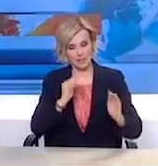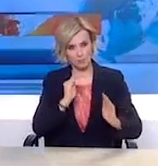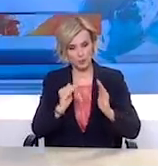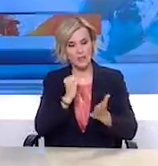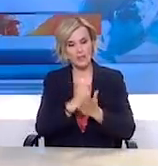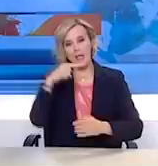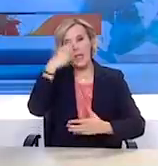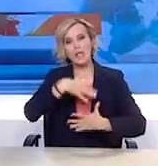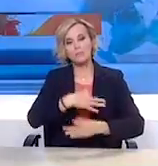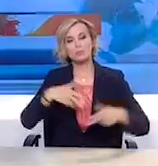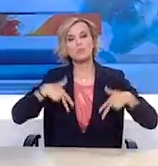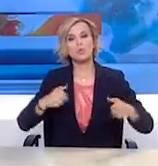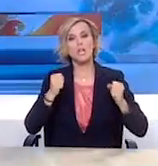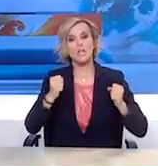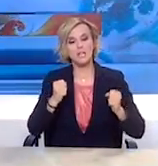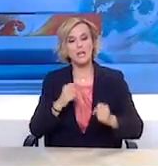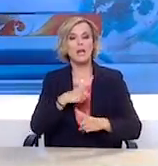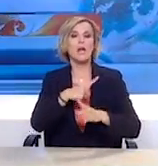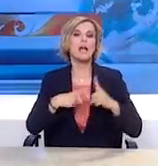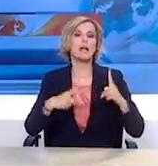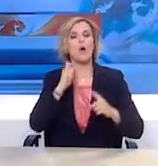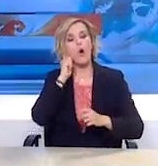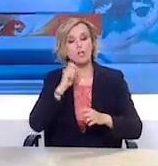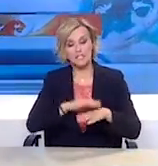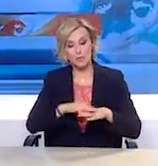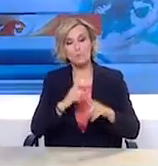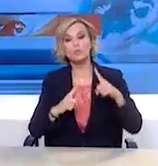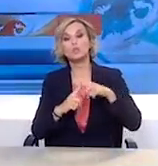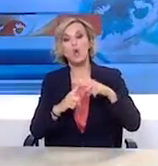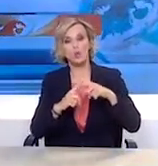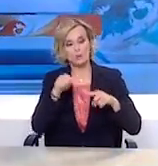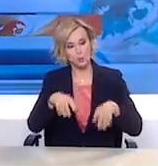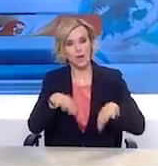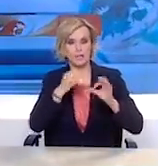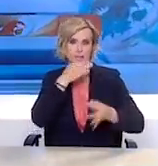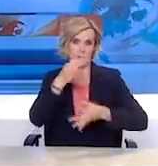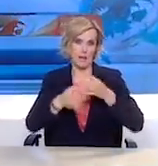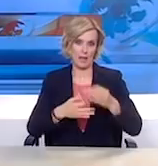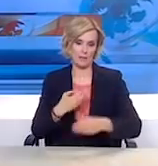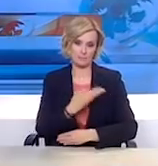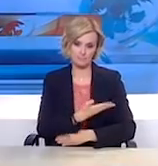τον εκπρόσωπο του Υπουργείου Υγείας για τον νέο κορονοϊό καθηγητή Σωτήρη Τσιόδρα, ο οποίος έχει το λόγο.